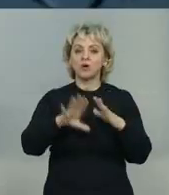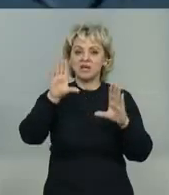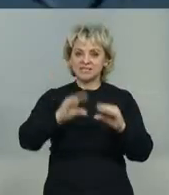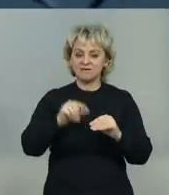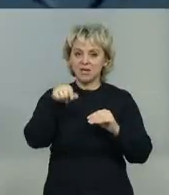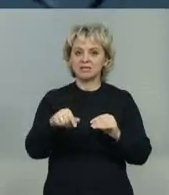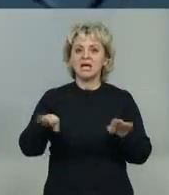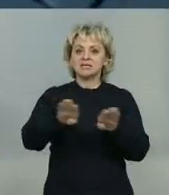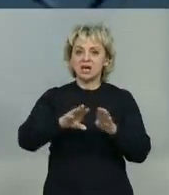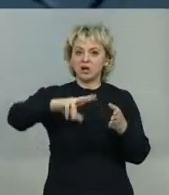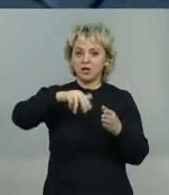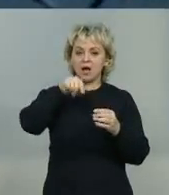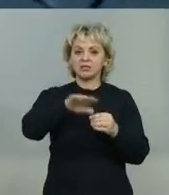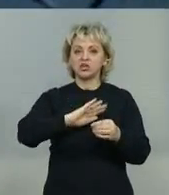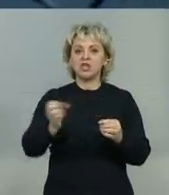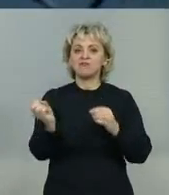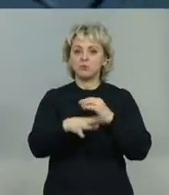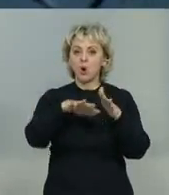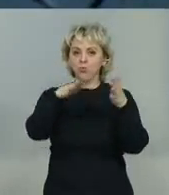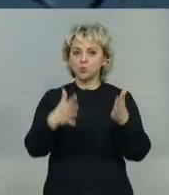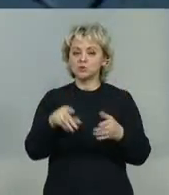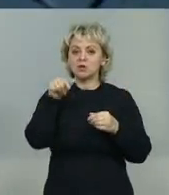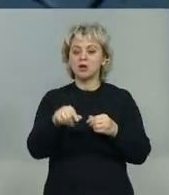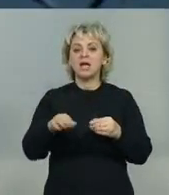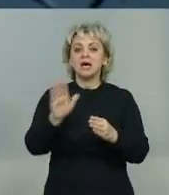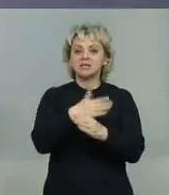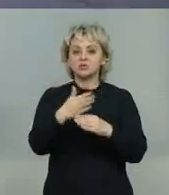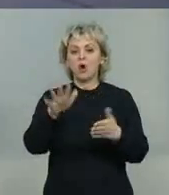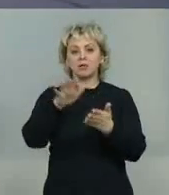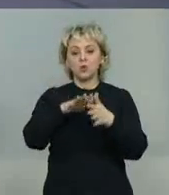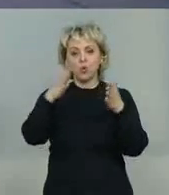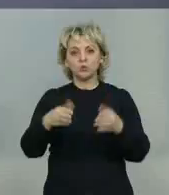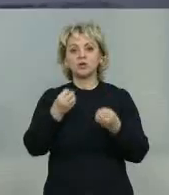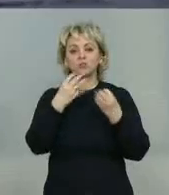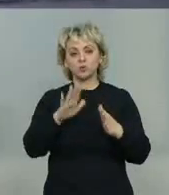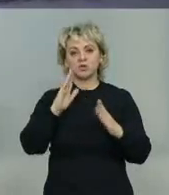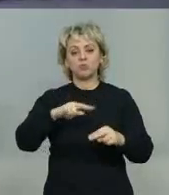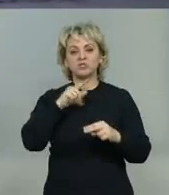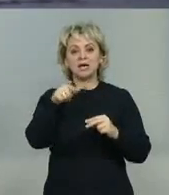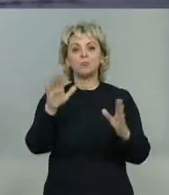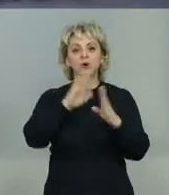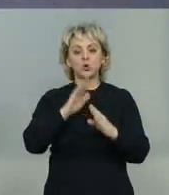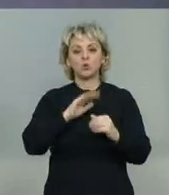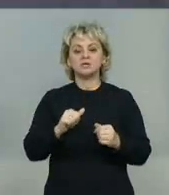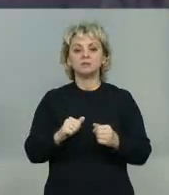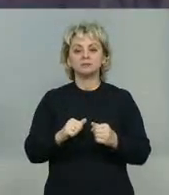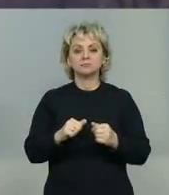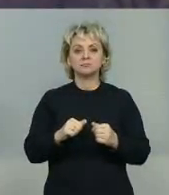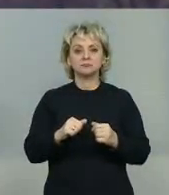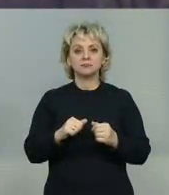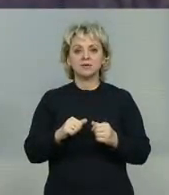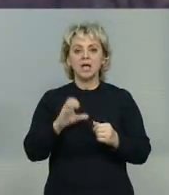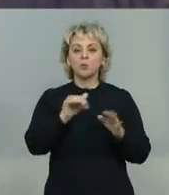выключайте свет, закрывайте краны, не выбрасывайте мусор куда попало, сортируйте отходы. Да и просто будьте внимательнее к природе.